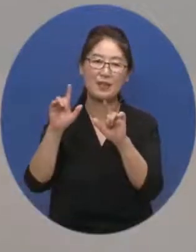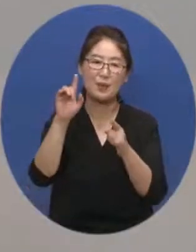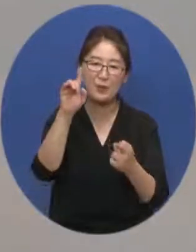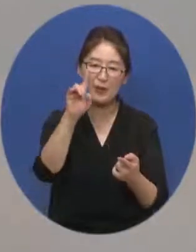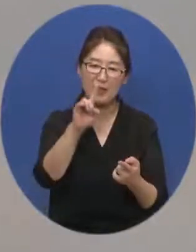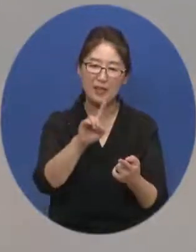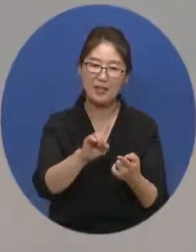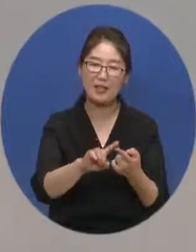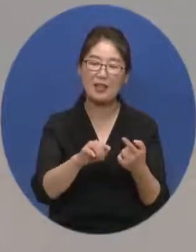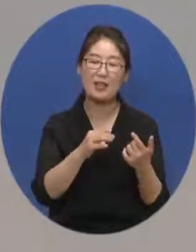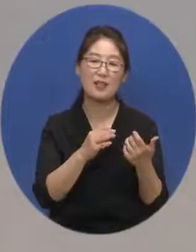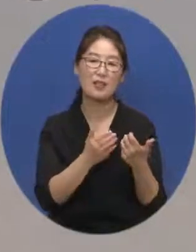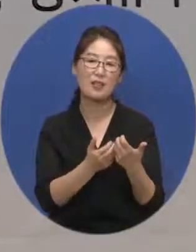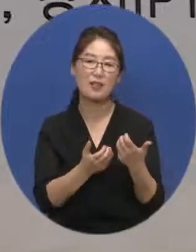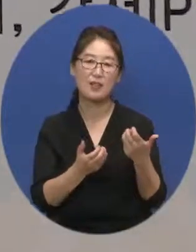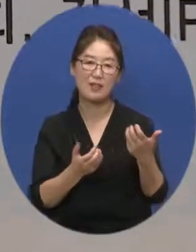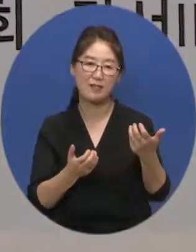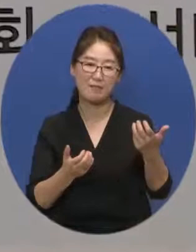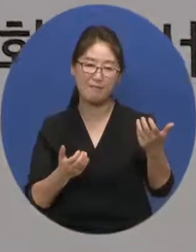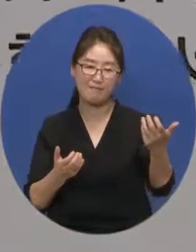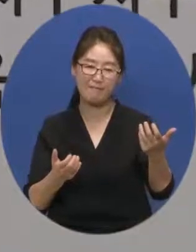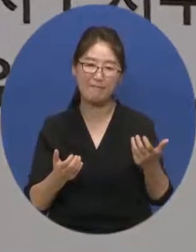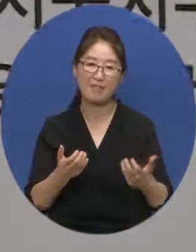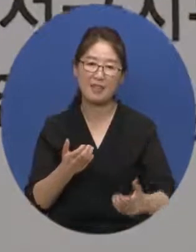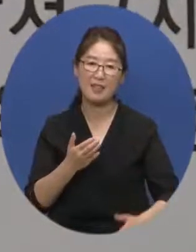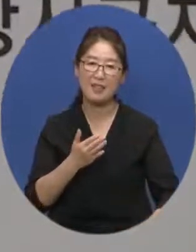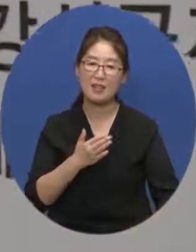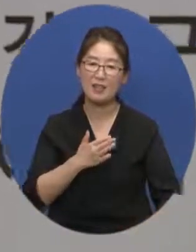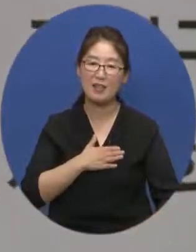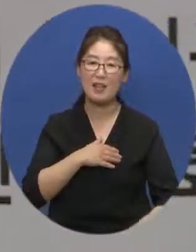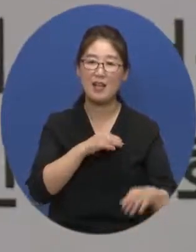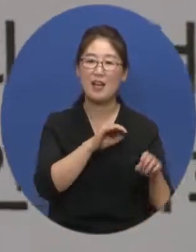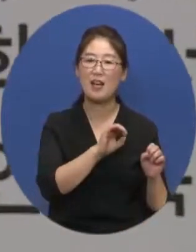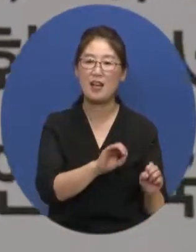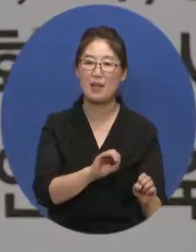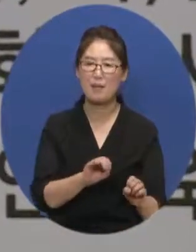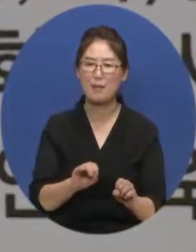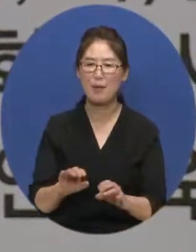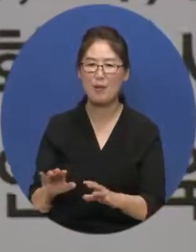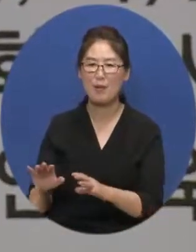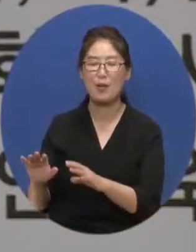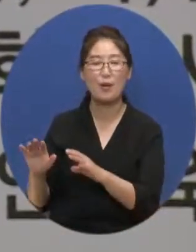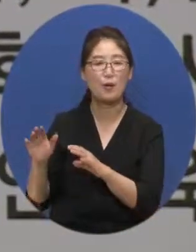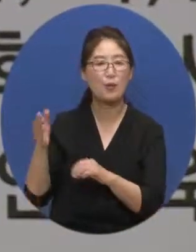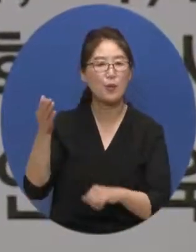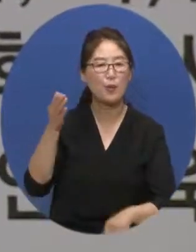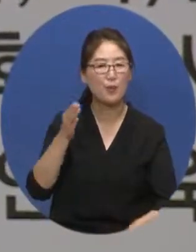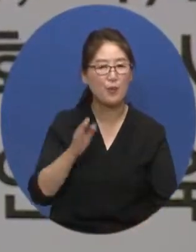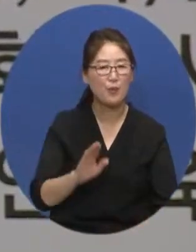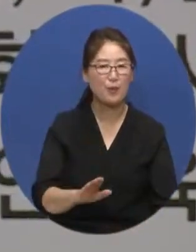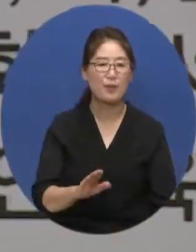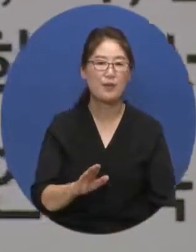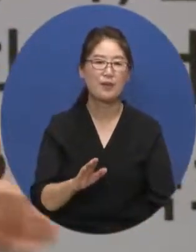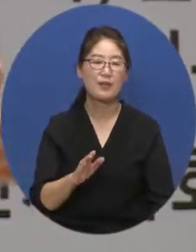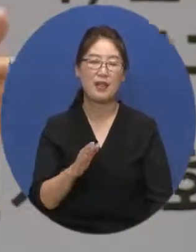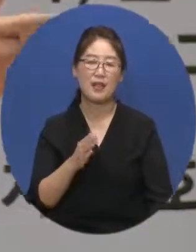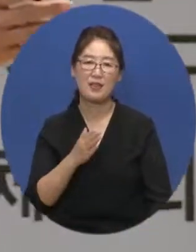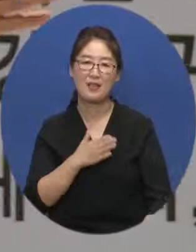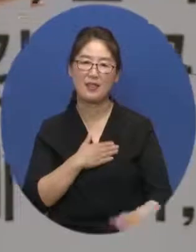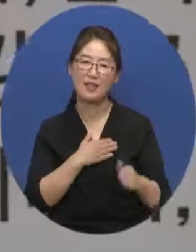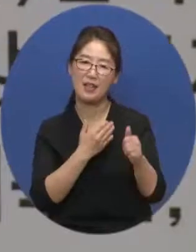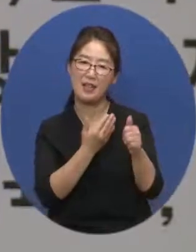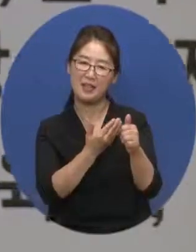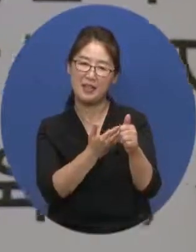이대로 날 떠나도 이렇게 날 버려도